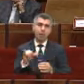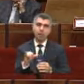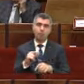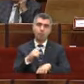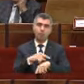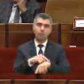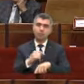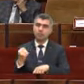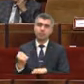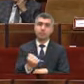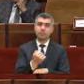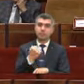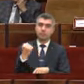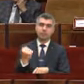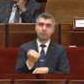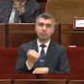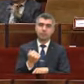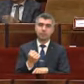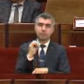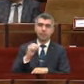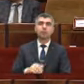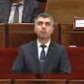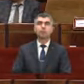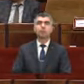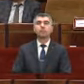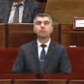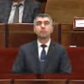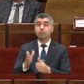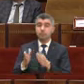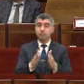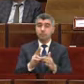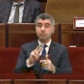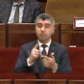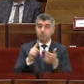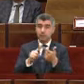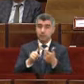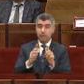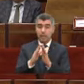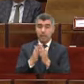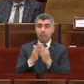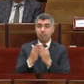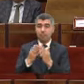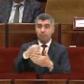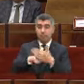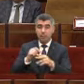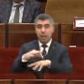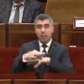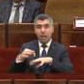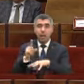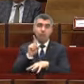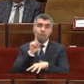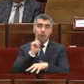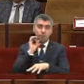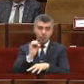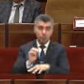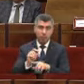لانها كطول فيها الاجال وكتضيع الحقوق على اصحابها. الاشكاليه اللي متعلقه بضبط الحاله المدنيه بالنسبه الام المطلقه ولا الام العزيبه، الاشكاليه ديال